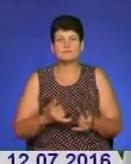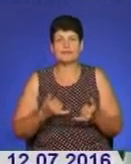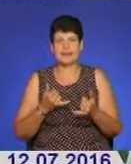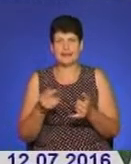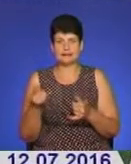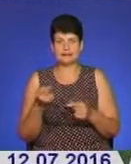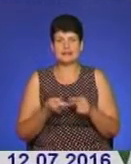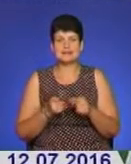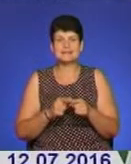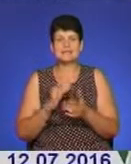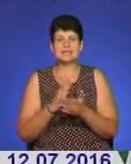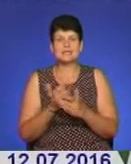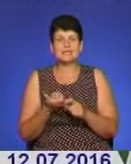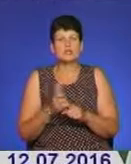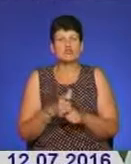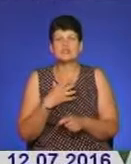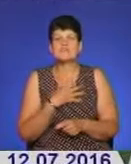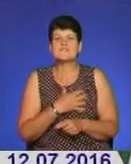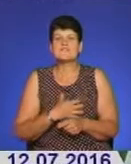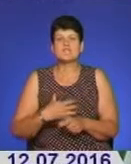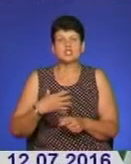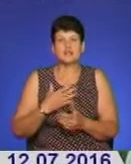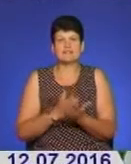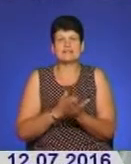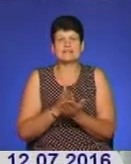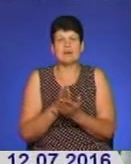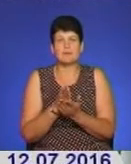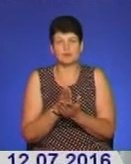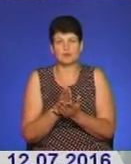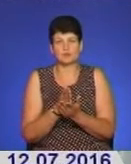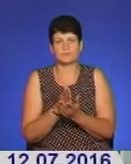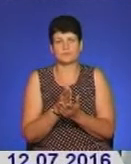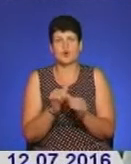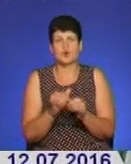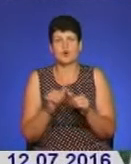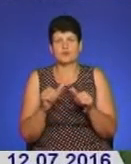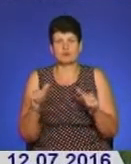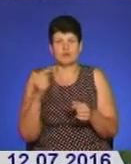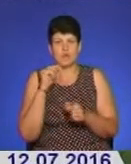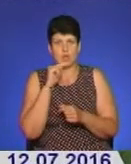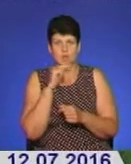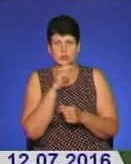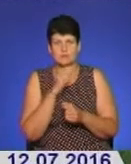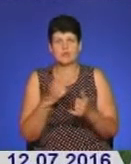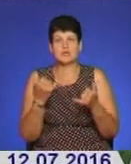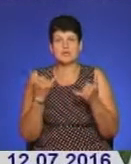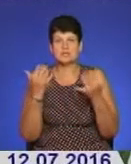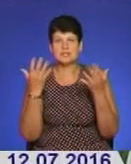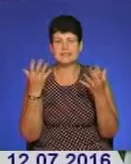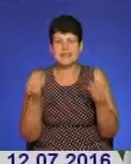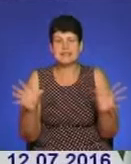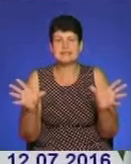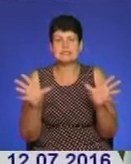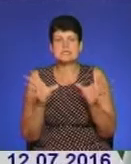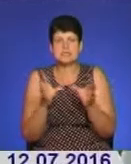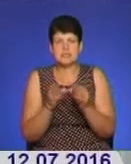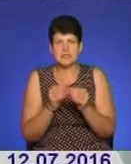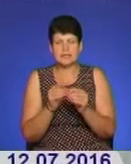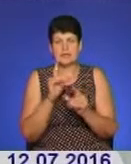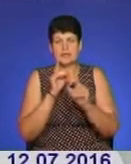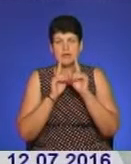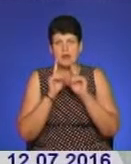дуже-дуже важливий напрямок розвитку економіки, розвитку краю. Тому ми на сьогоднішній спільній такій нараді будемо,